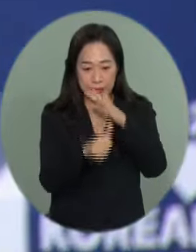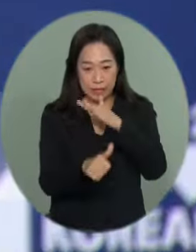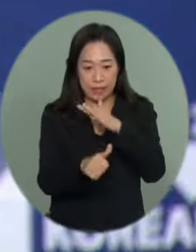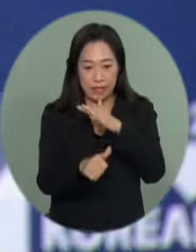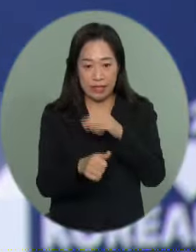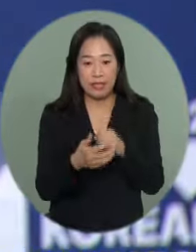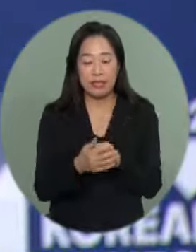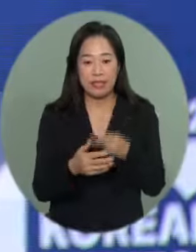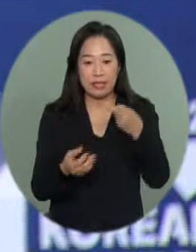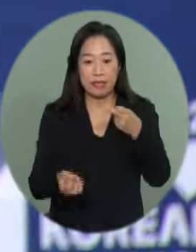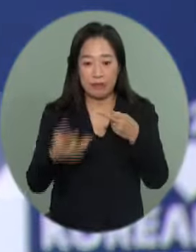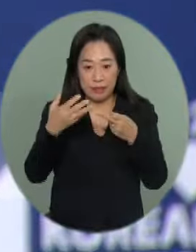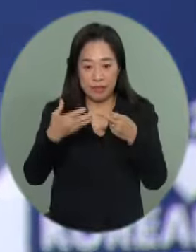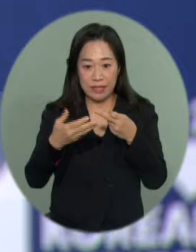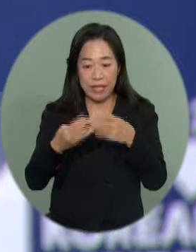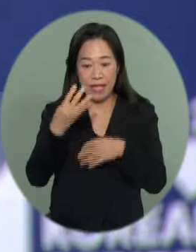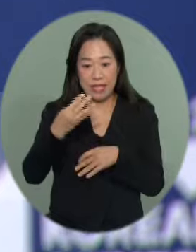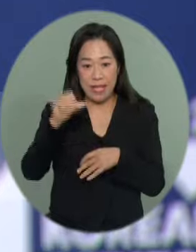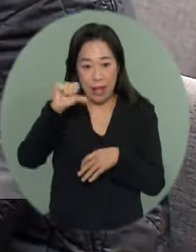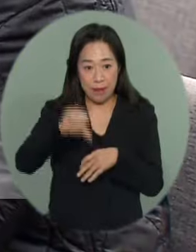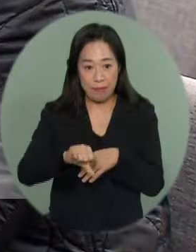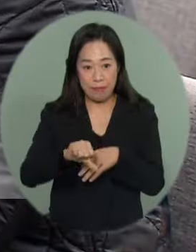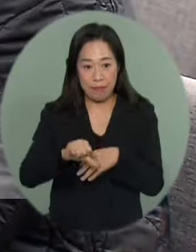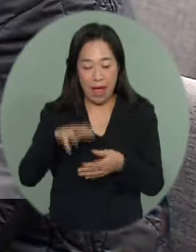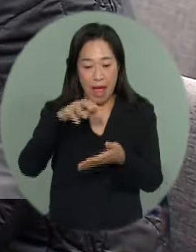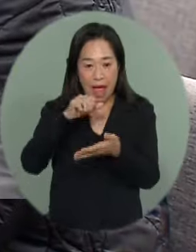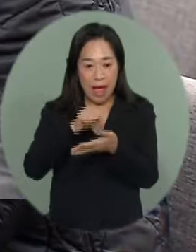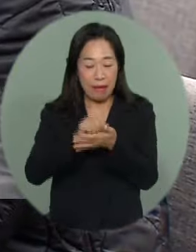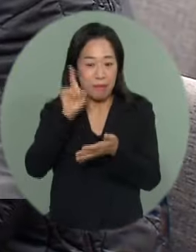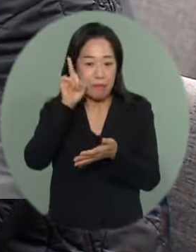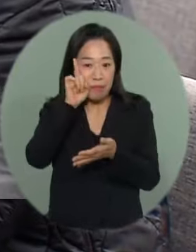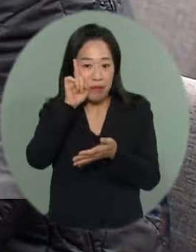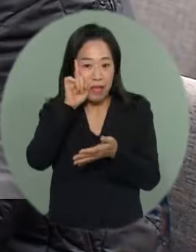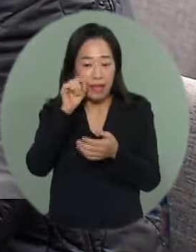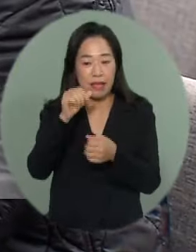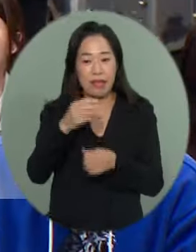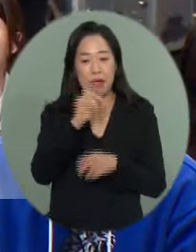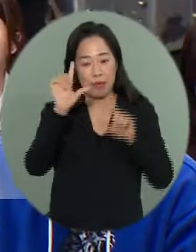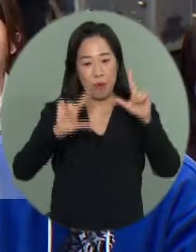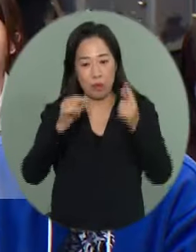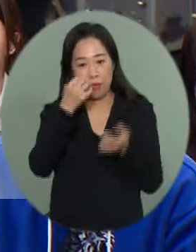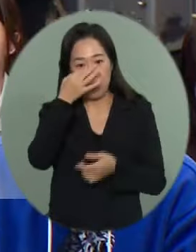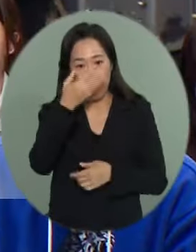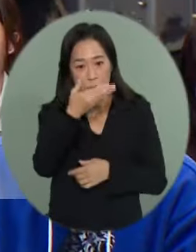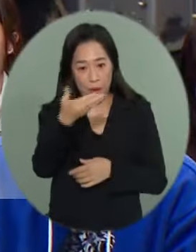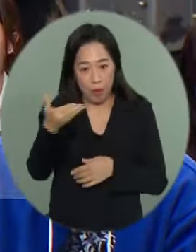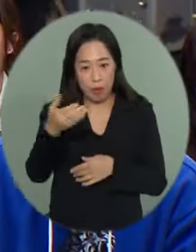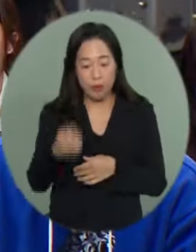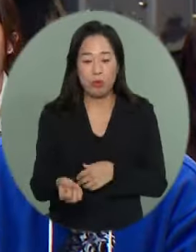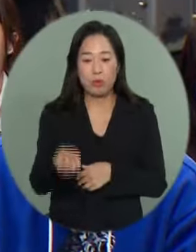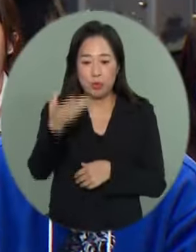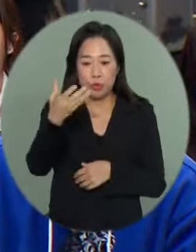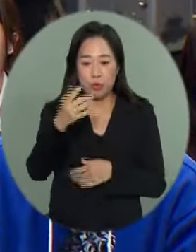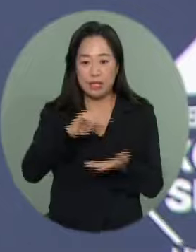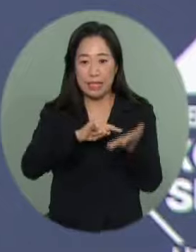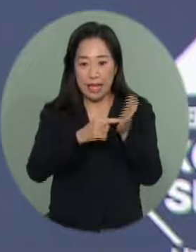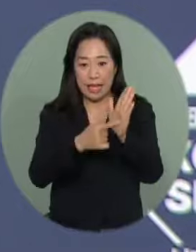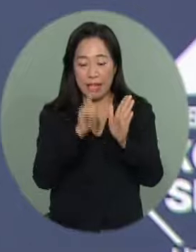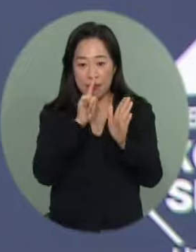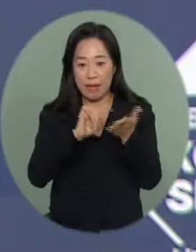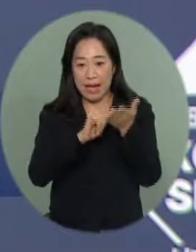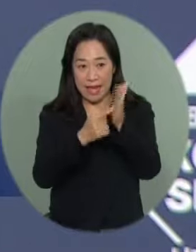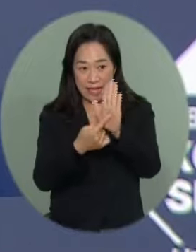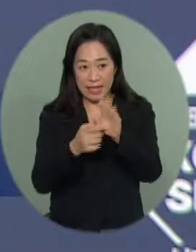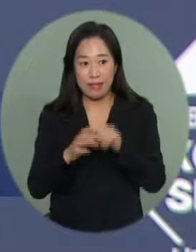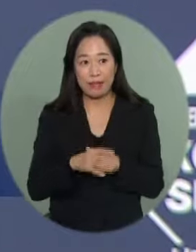12승 4패로 압도적 우위를 보인 만큼 팬들에게 최선의 경기력으로 우승을 선물하겠다고 각오를 다졌고